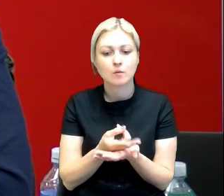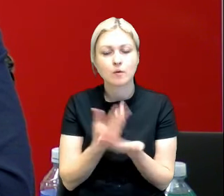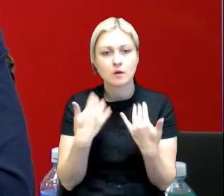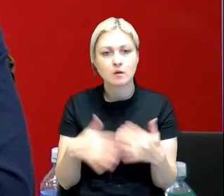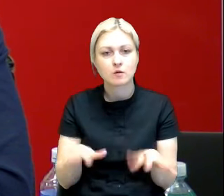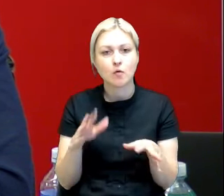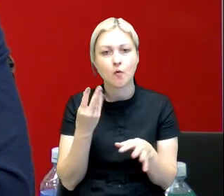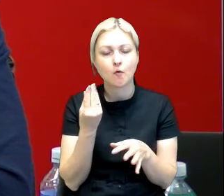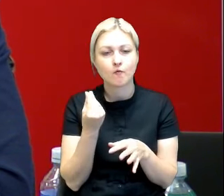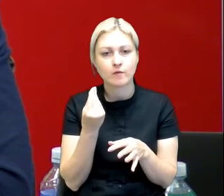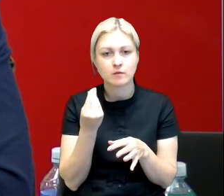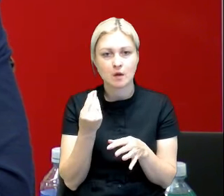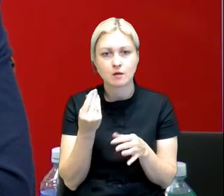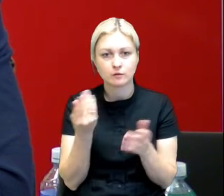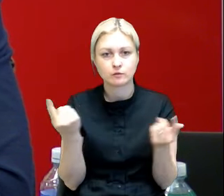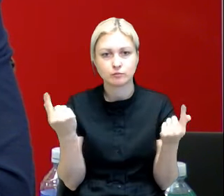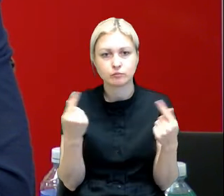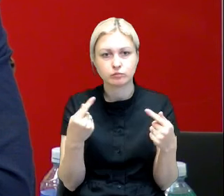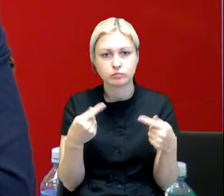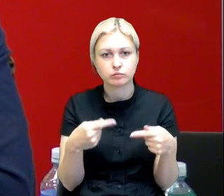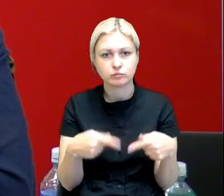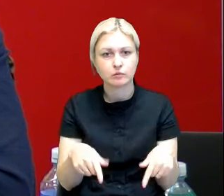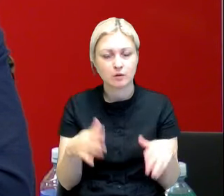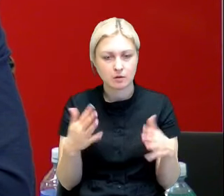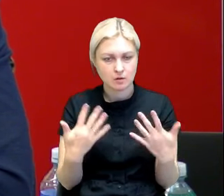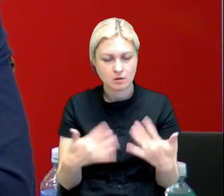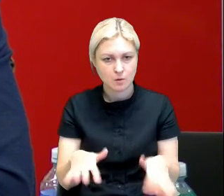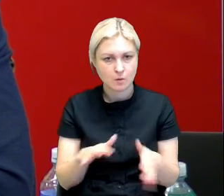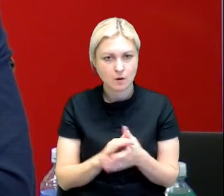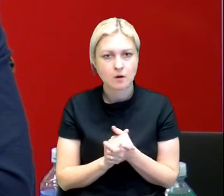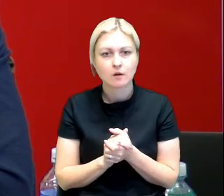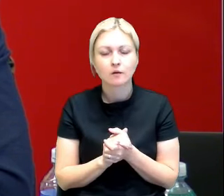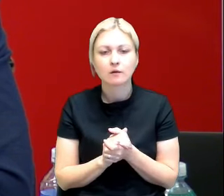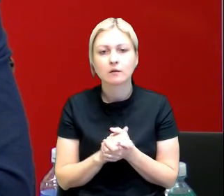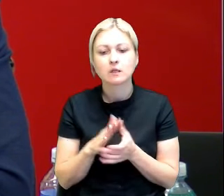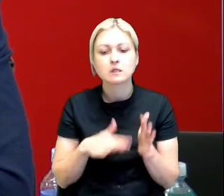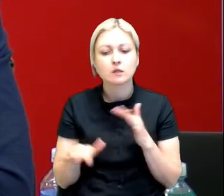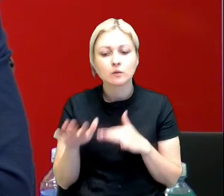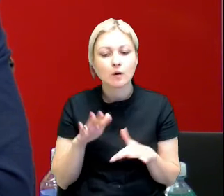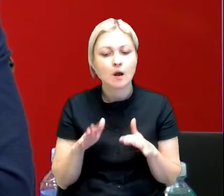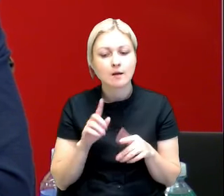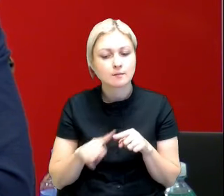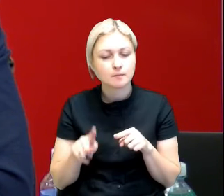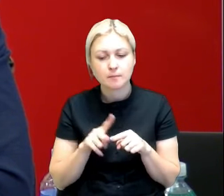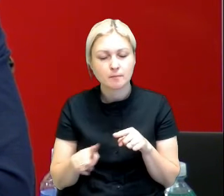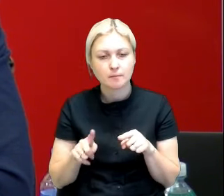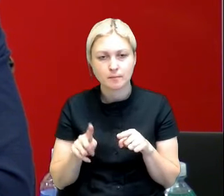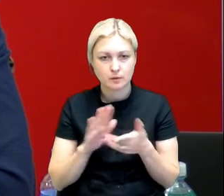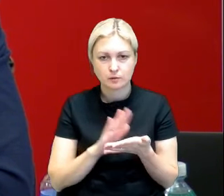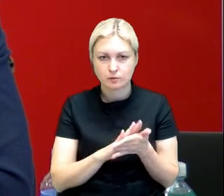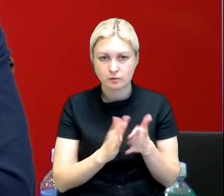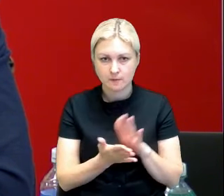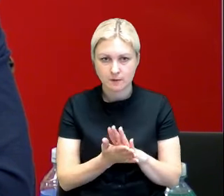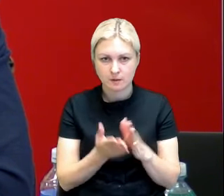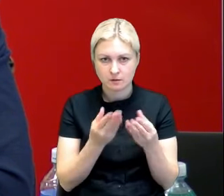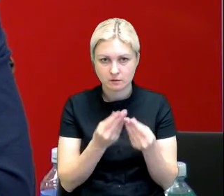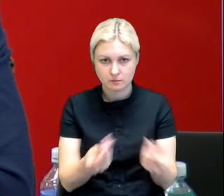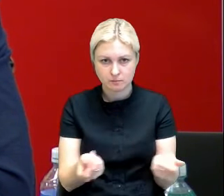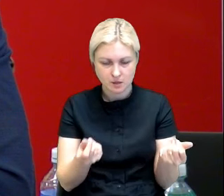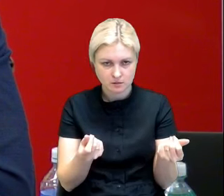duobę vos ne laisvu kritimu ir šią situaciją reikėtų kiek galima greičiau reaguoti į ją ir ir ją